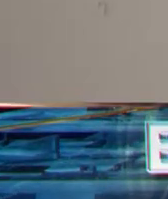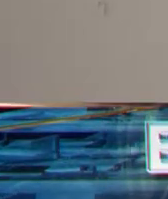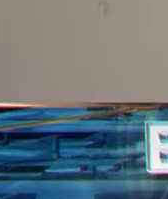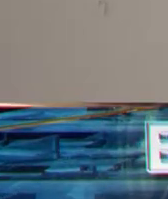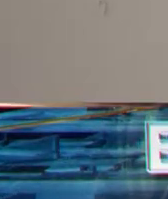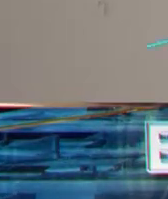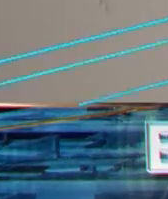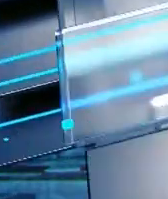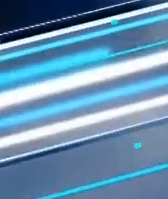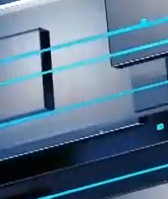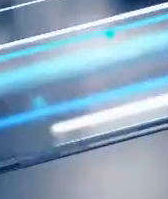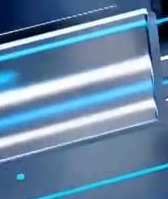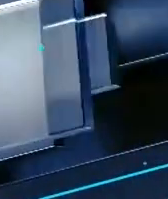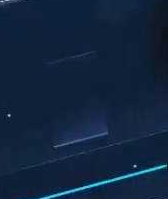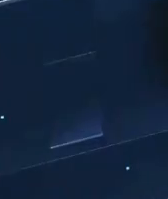оралды.